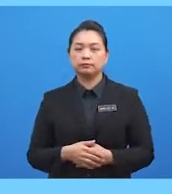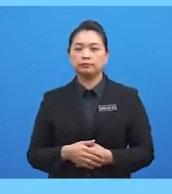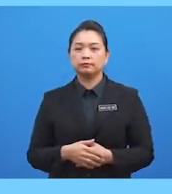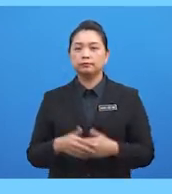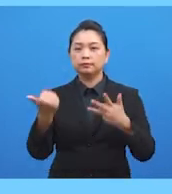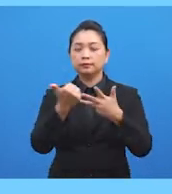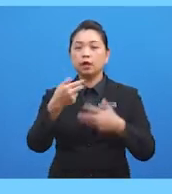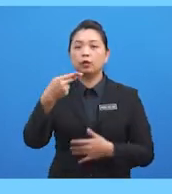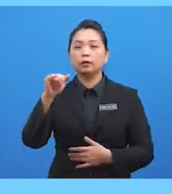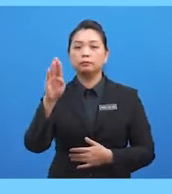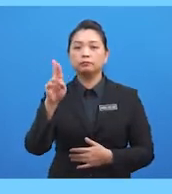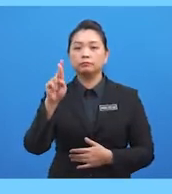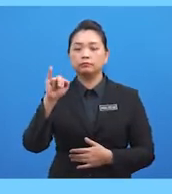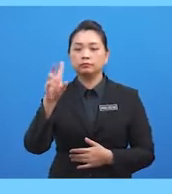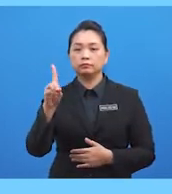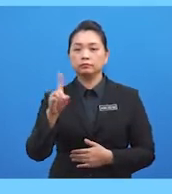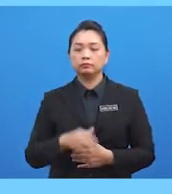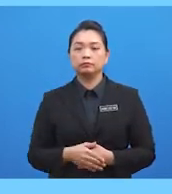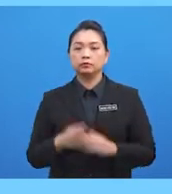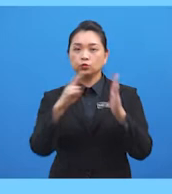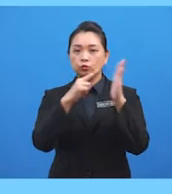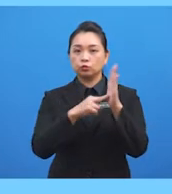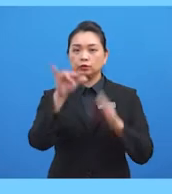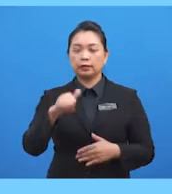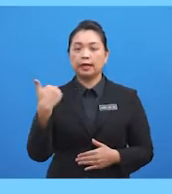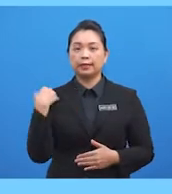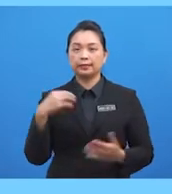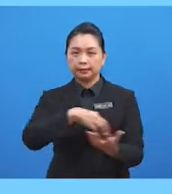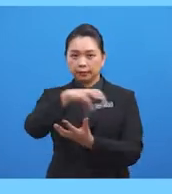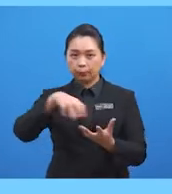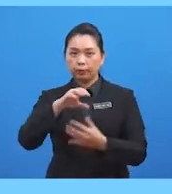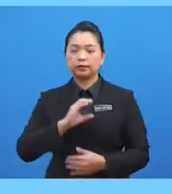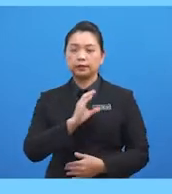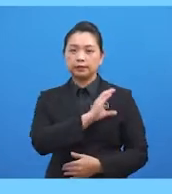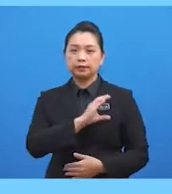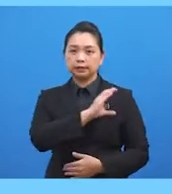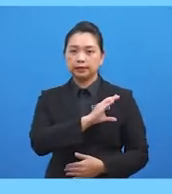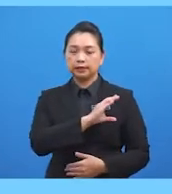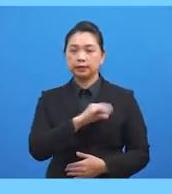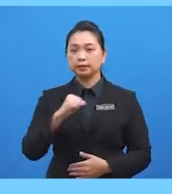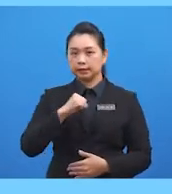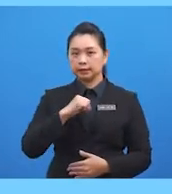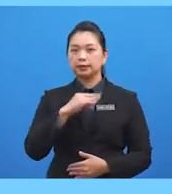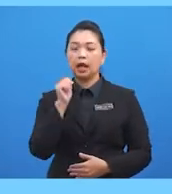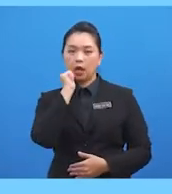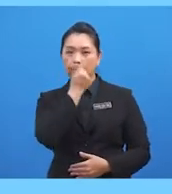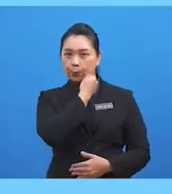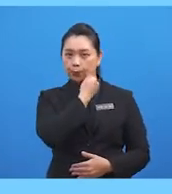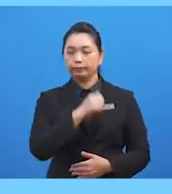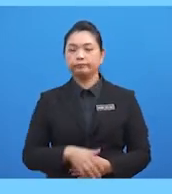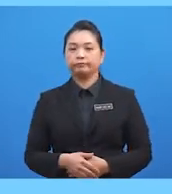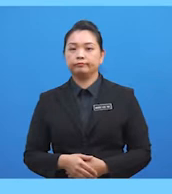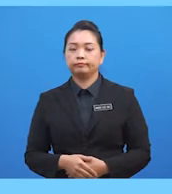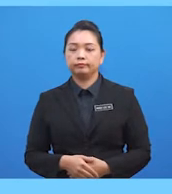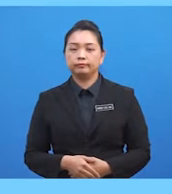hybrid iaitu undang-undang yang mempunyai campuran ciri-ciri persendirian dan awam yang